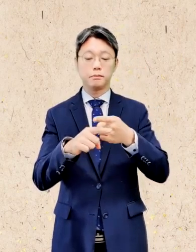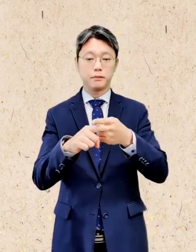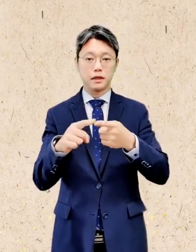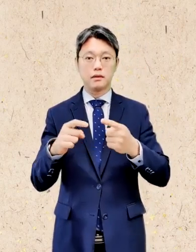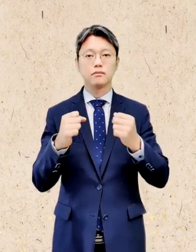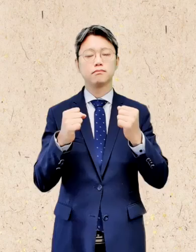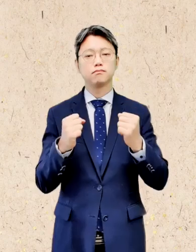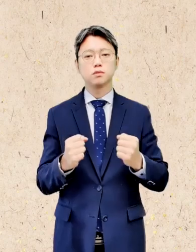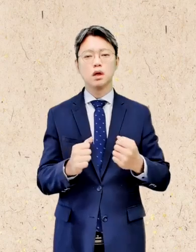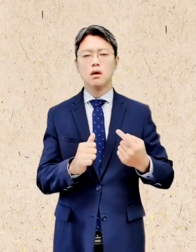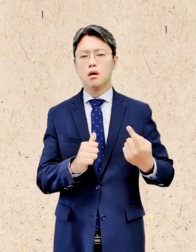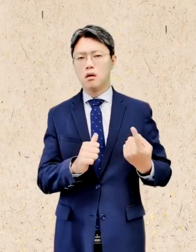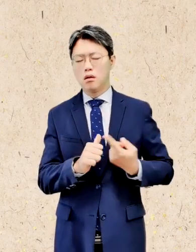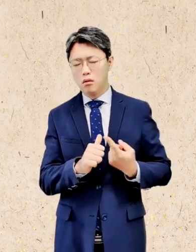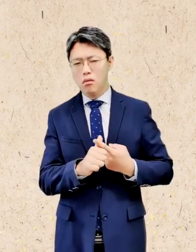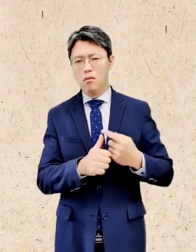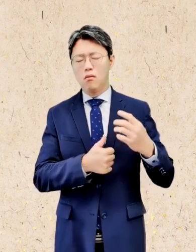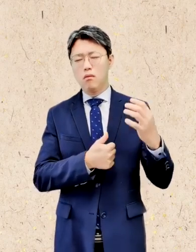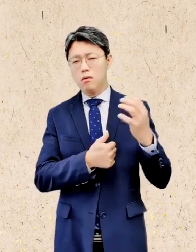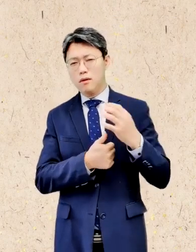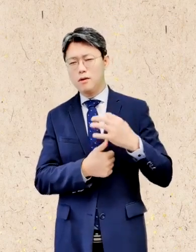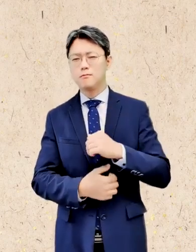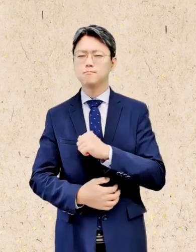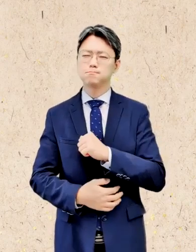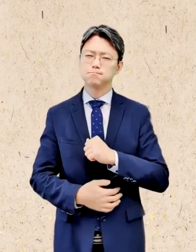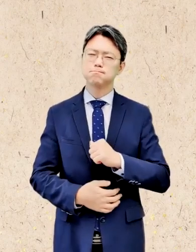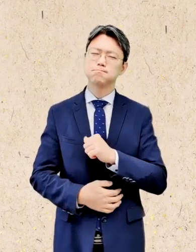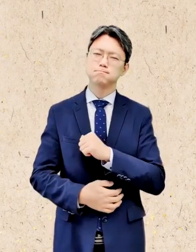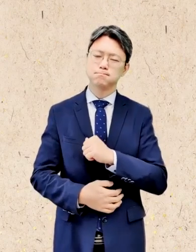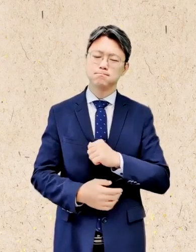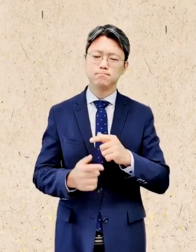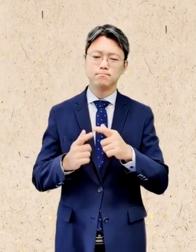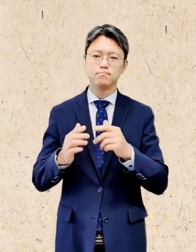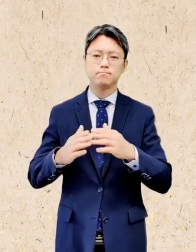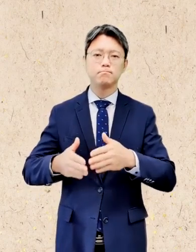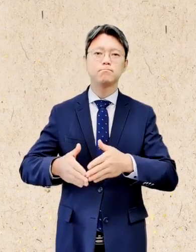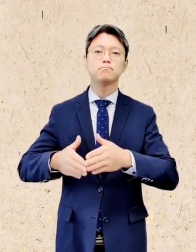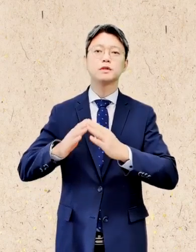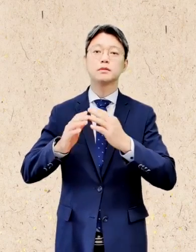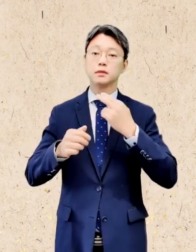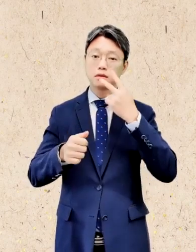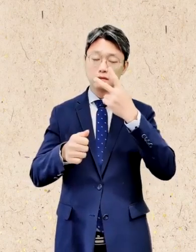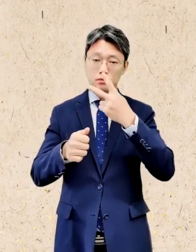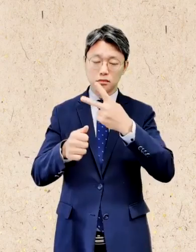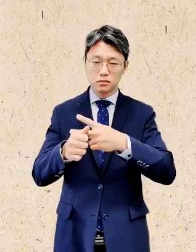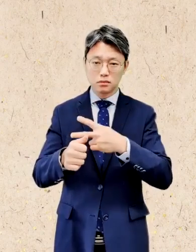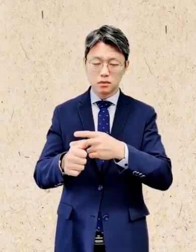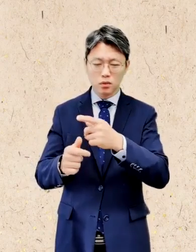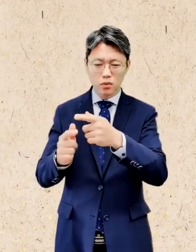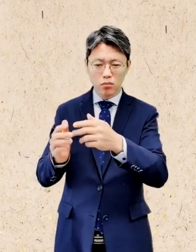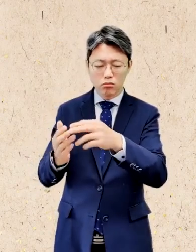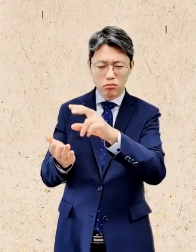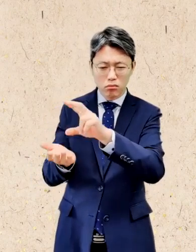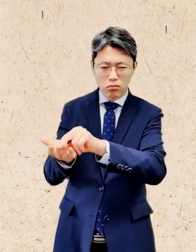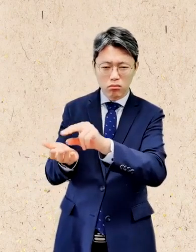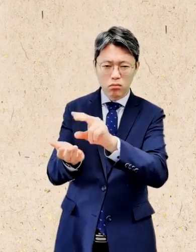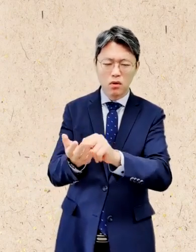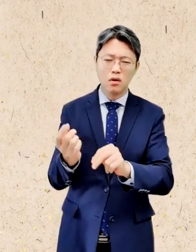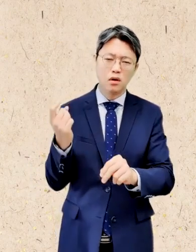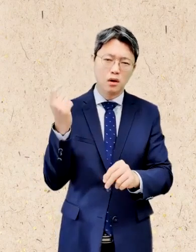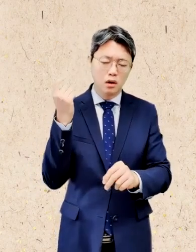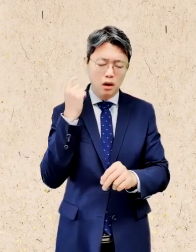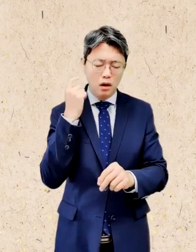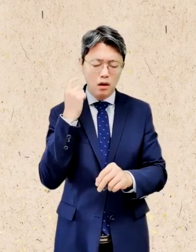온갖 조롱과 박해를 견디며 교회를 세웠던 바울로서는 당시 교회를 병들게 하던 문제들을 전해 들을